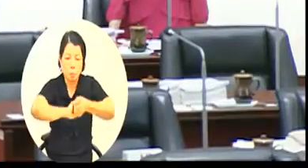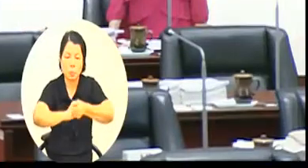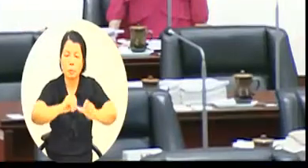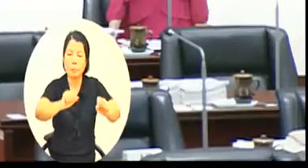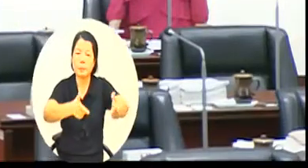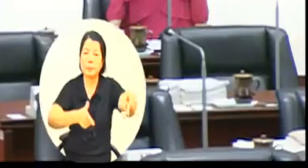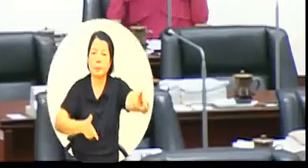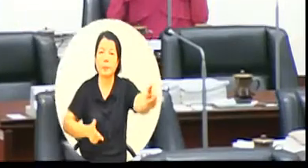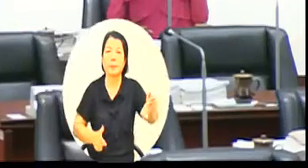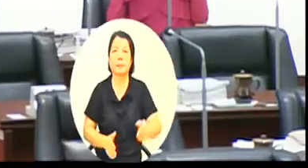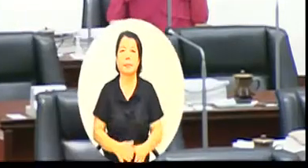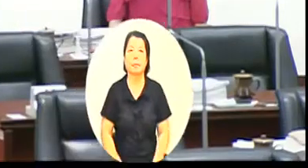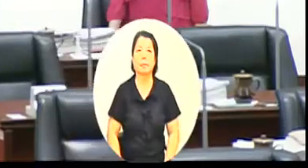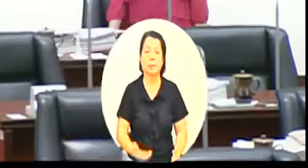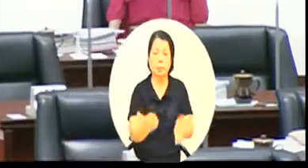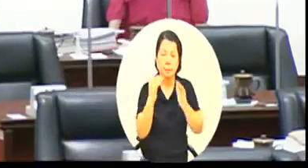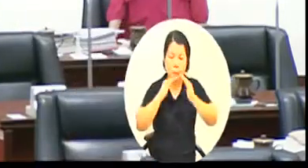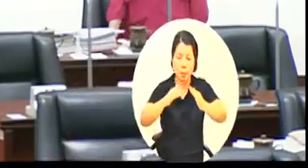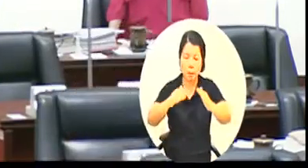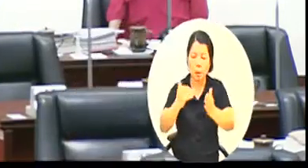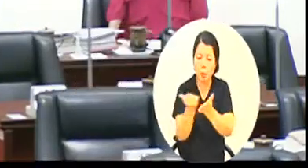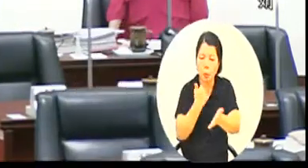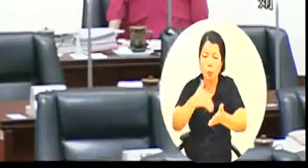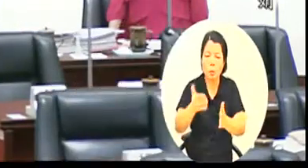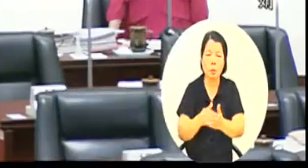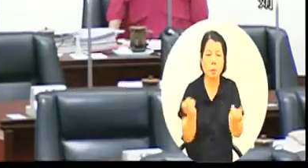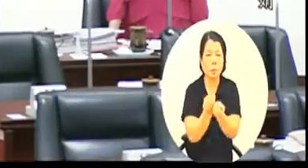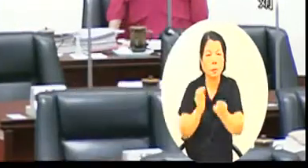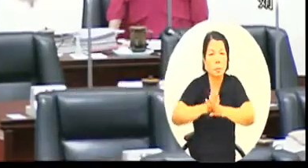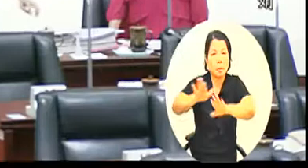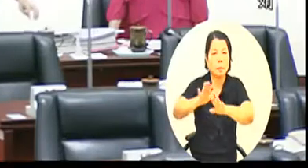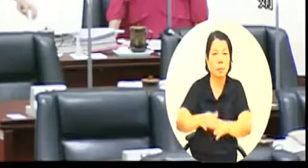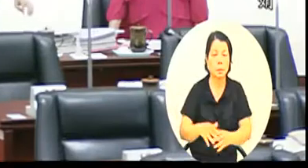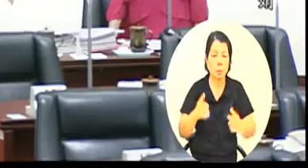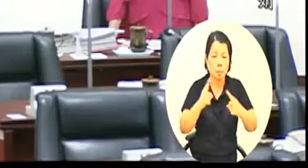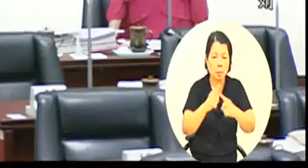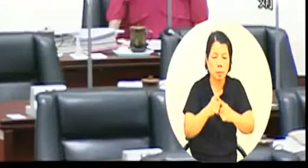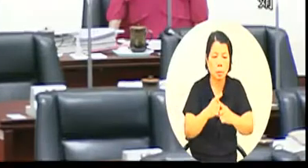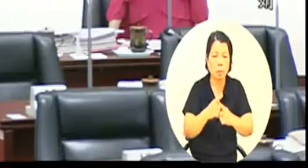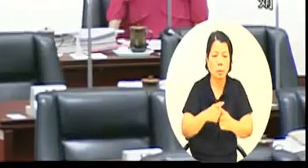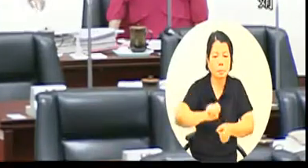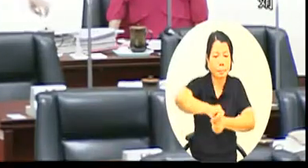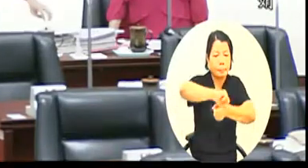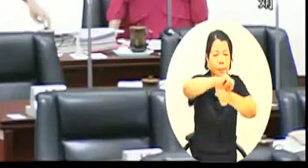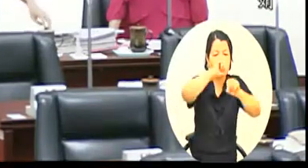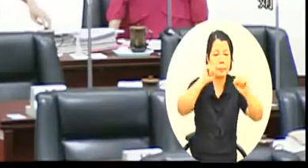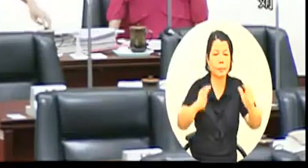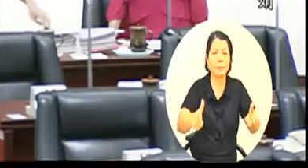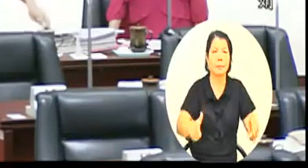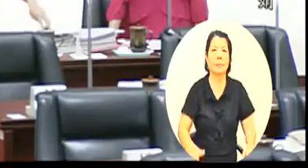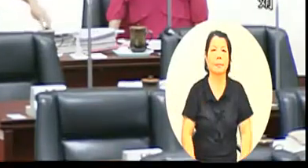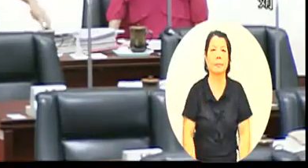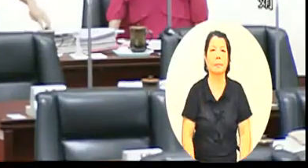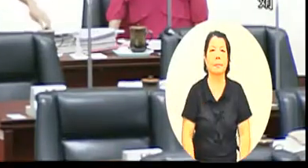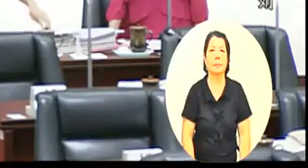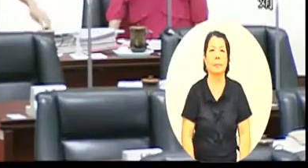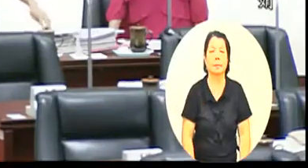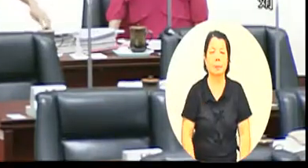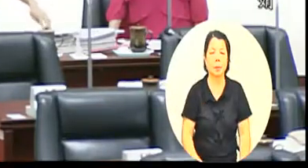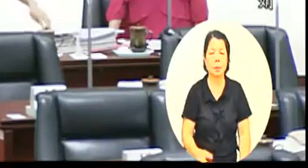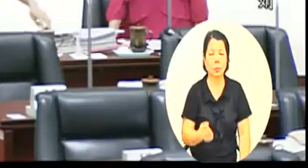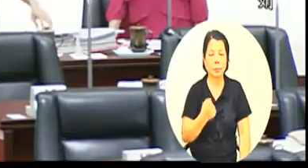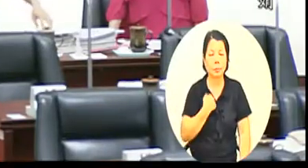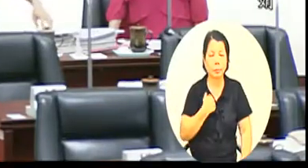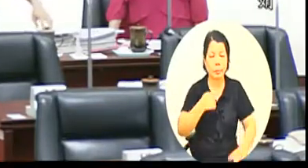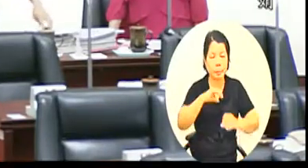市你们预估它的发展人口数的成长都是不一样的，所以容积率定的不一样。甚至根据我的了解，